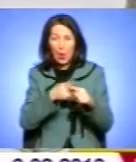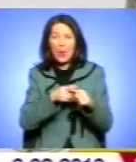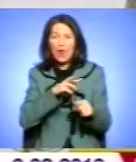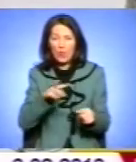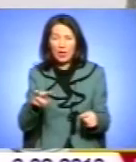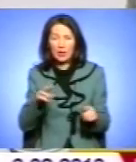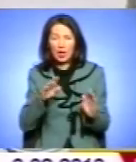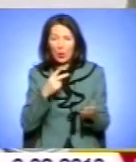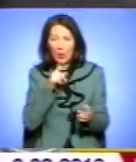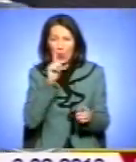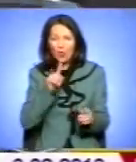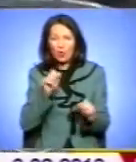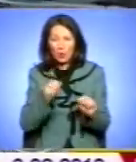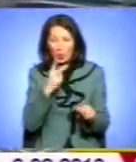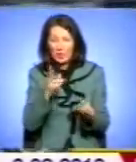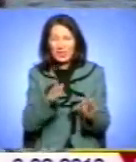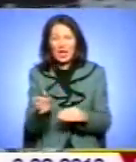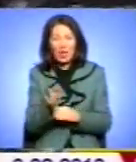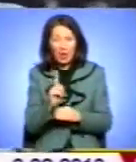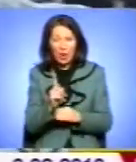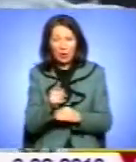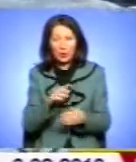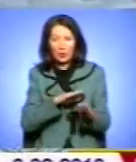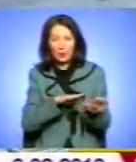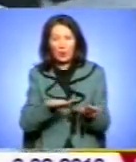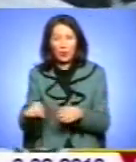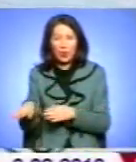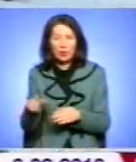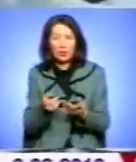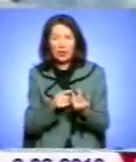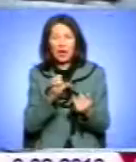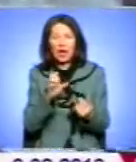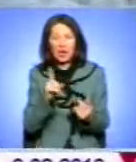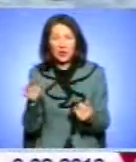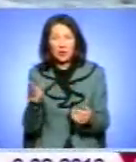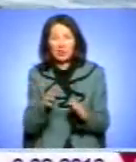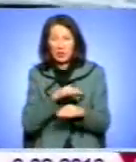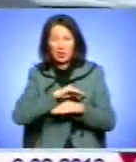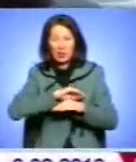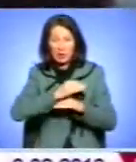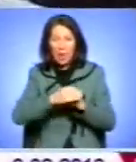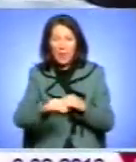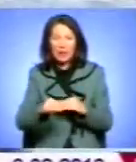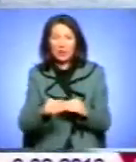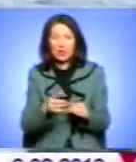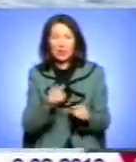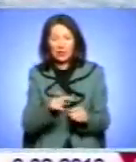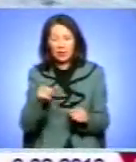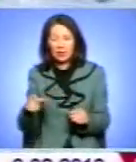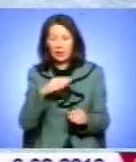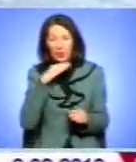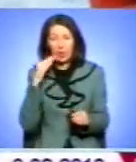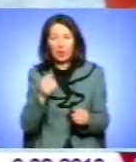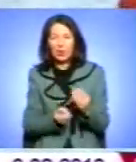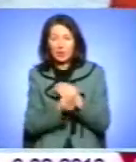можна побачити лише рибалок. Але проходить кілька хвилин, і на березі вишиковується колона школярів. З'являються машини